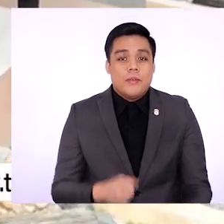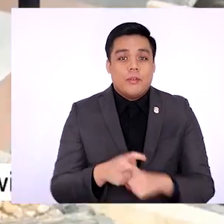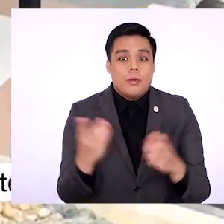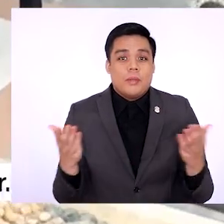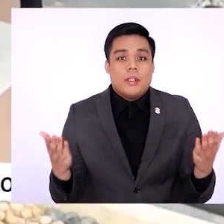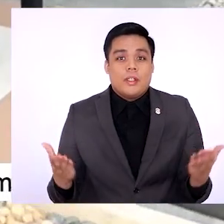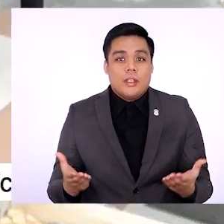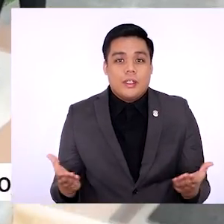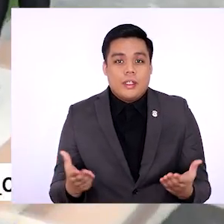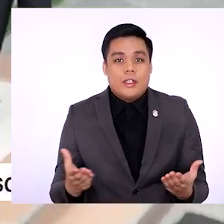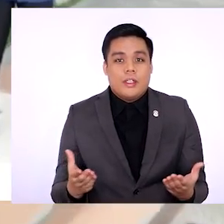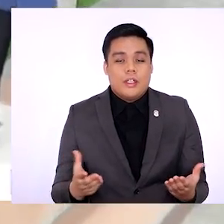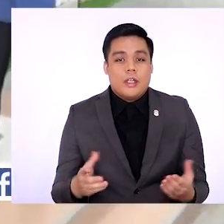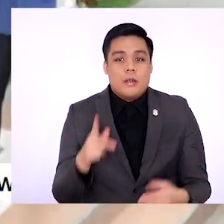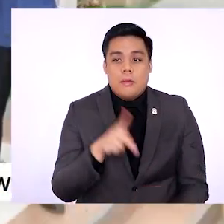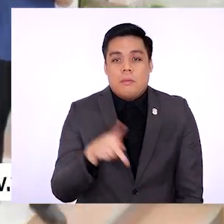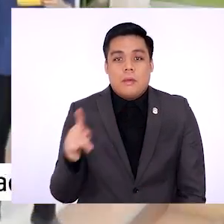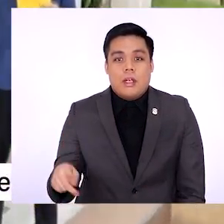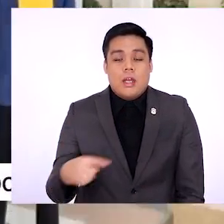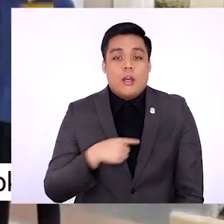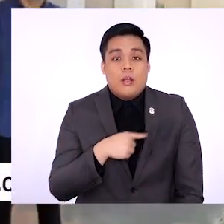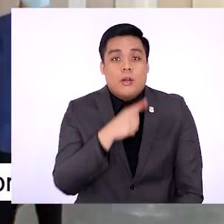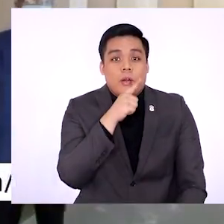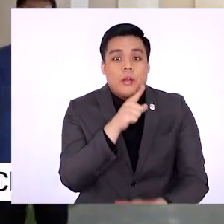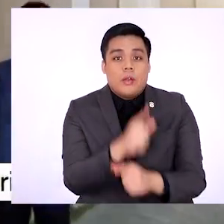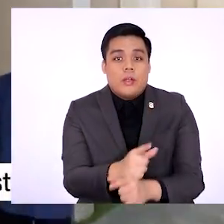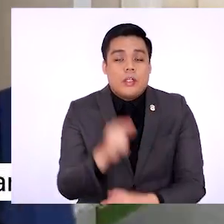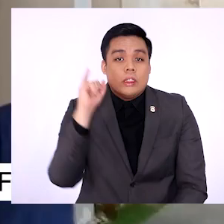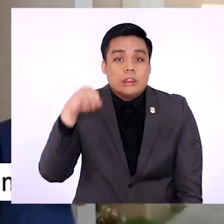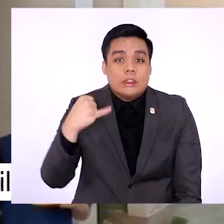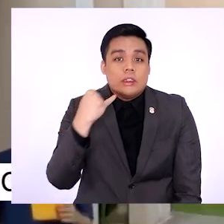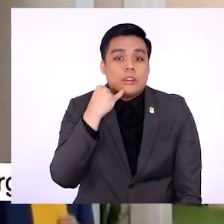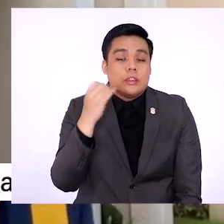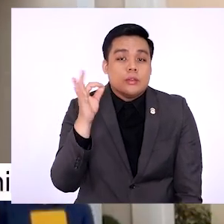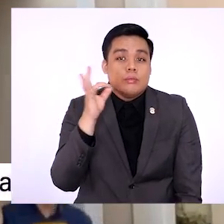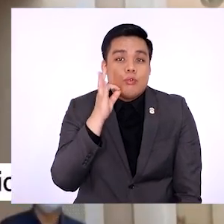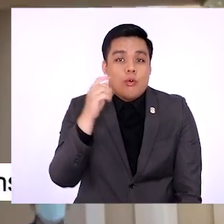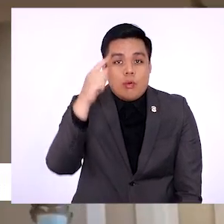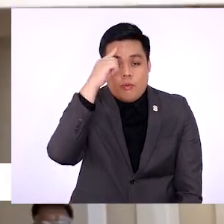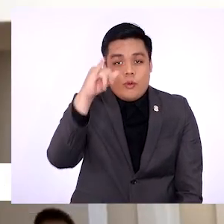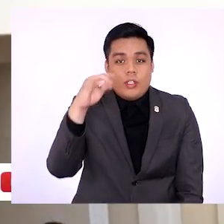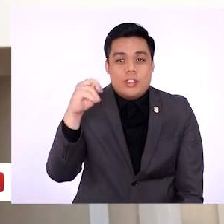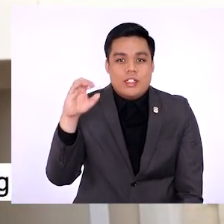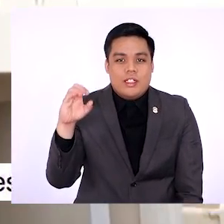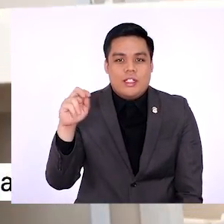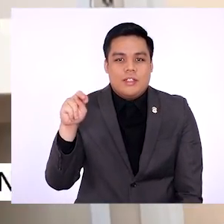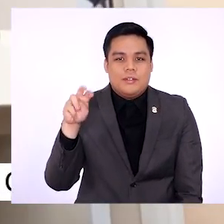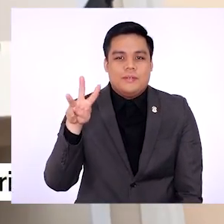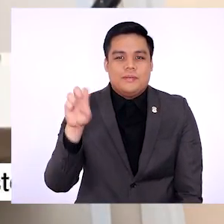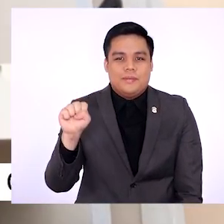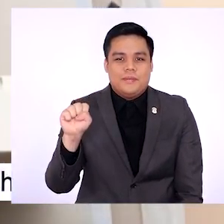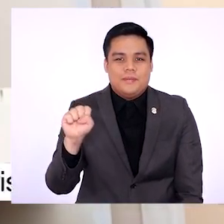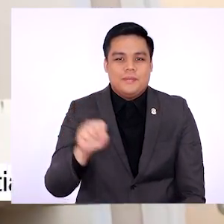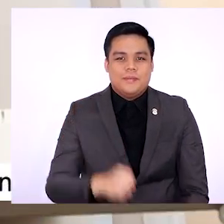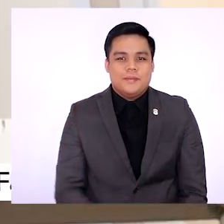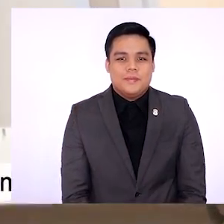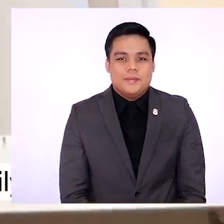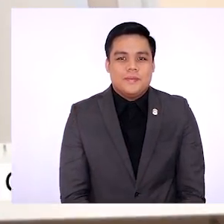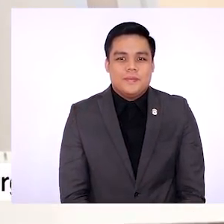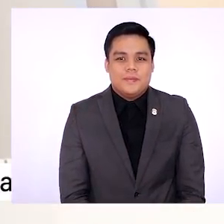Mula po rito sa Lubao, Pampanga, ako po si kapatid na Jennifer Buyao para sa Iglesia ni Cristo News